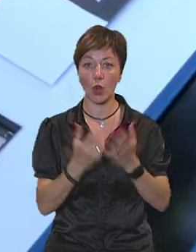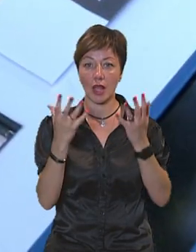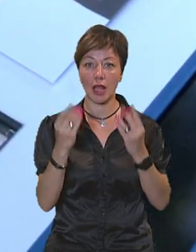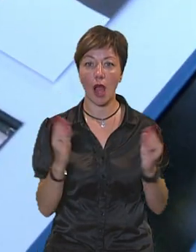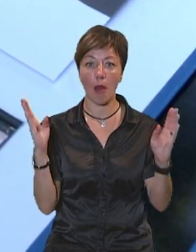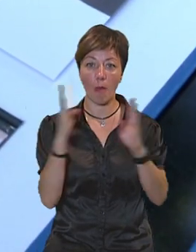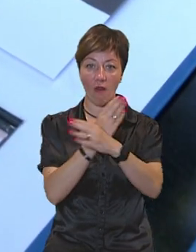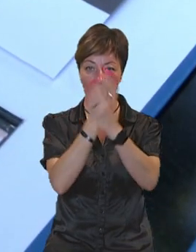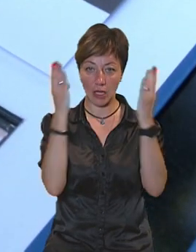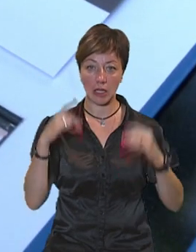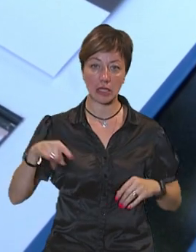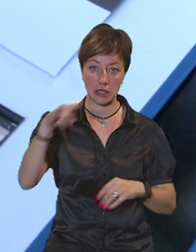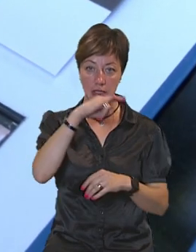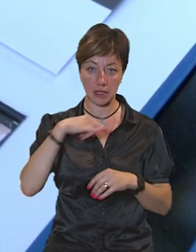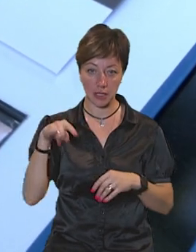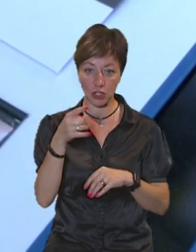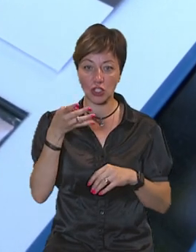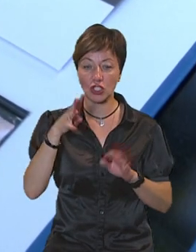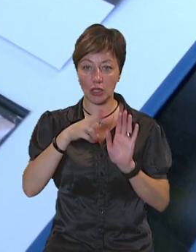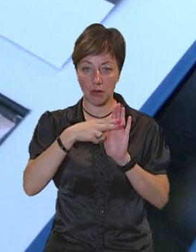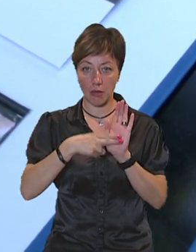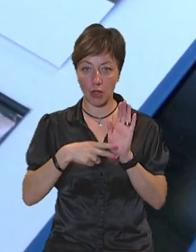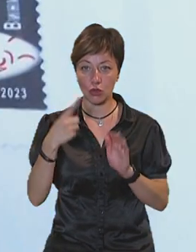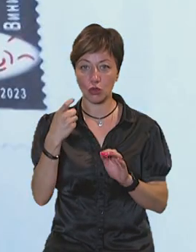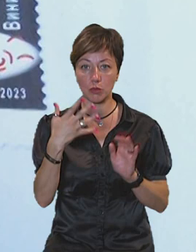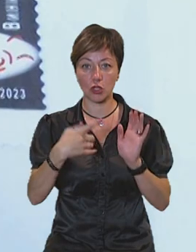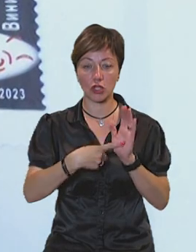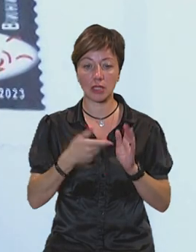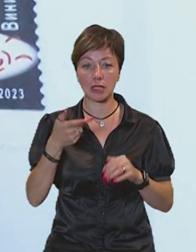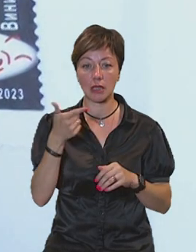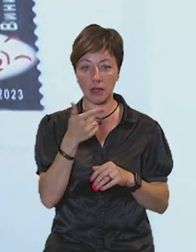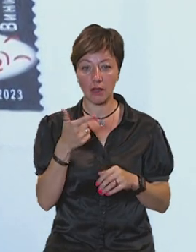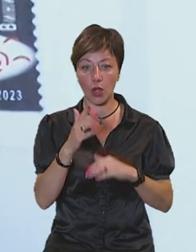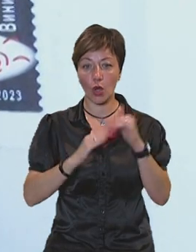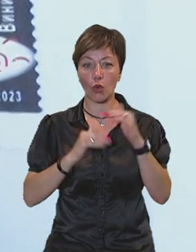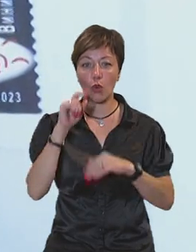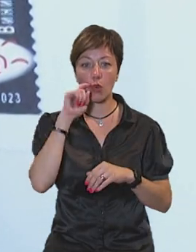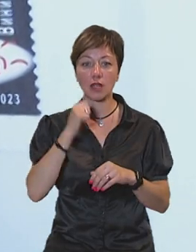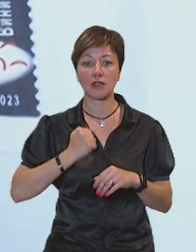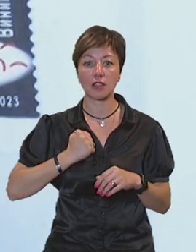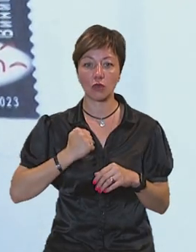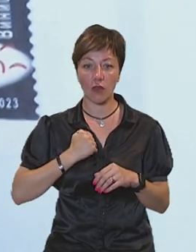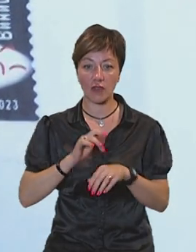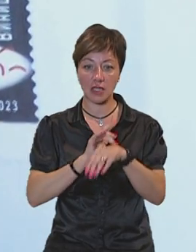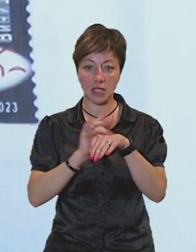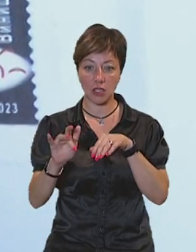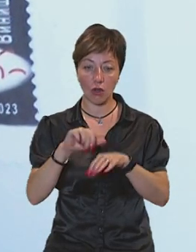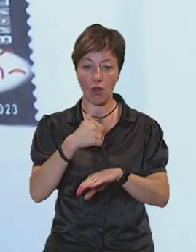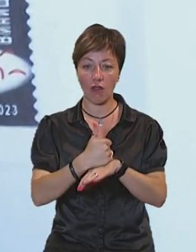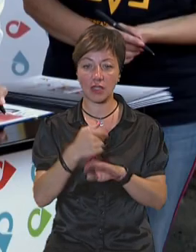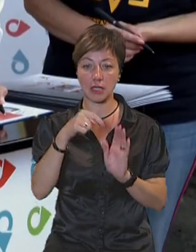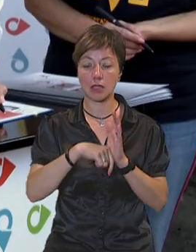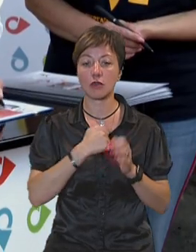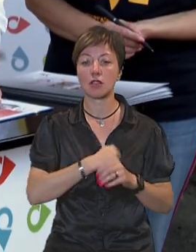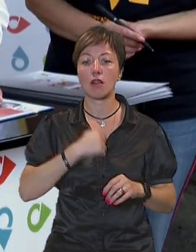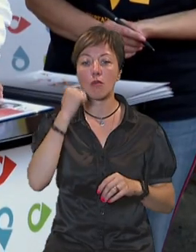сил. На аркуші 4 марки. Його вартість – 156 гривень. На зображенні – руки українського військового, які знищують головний символ